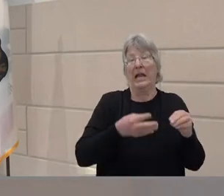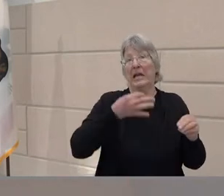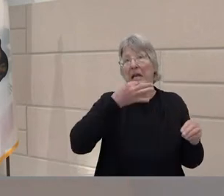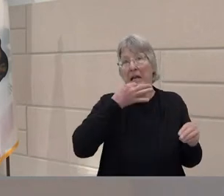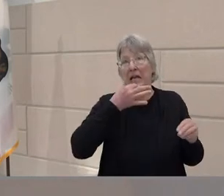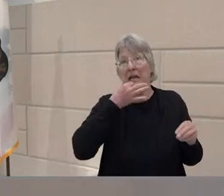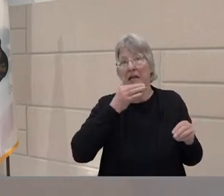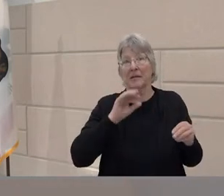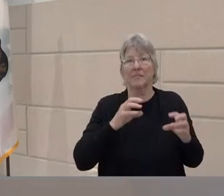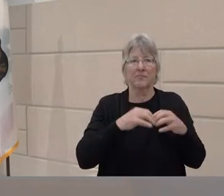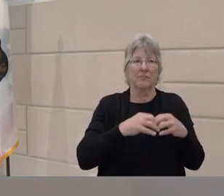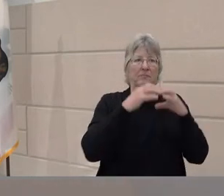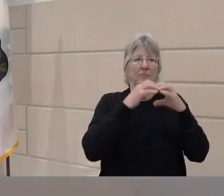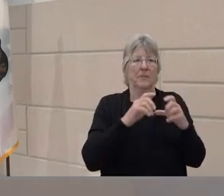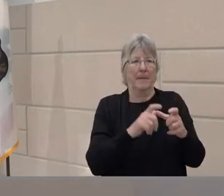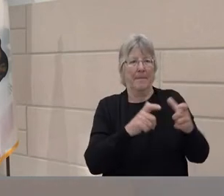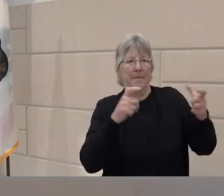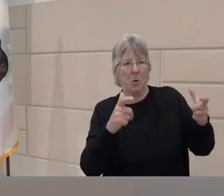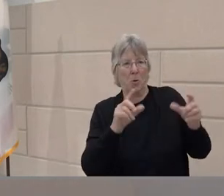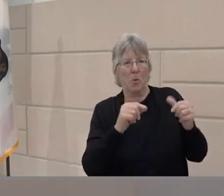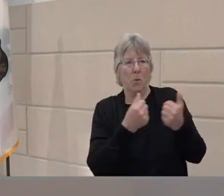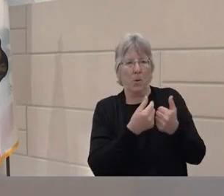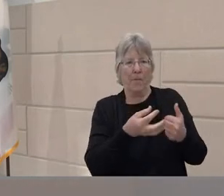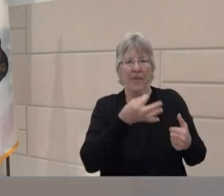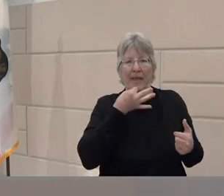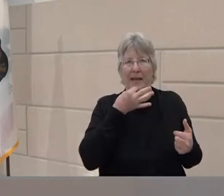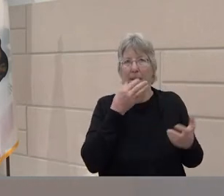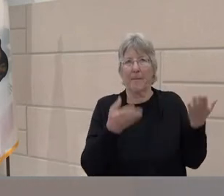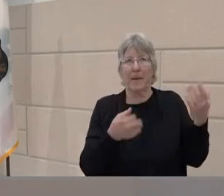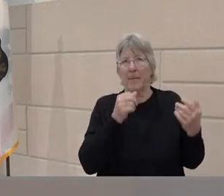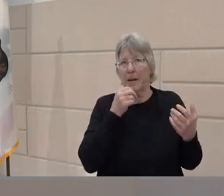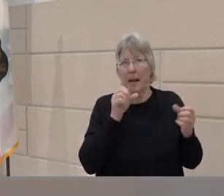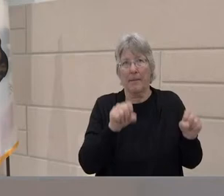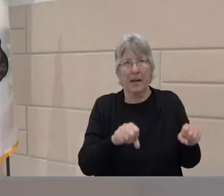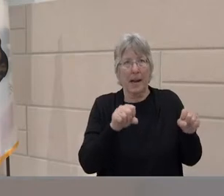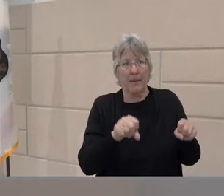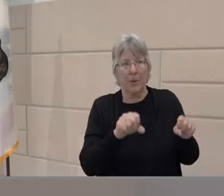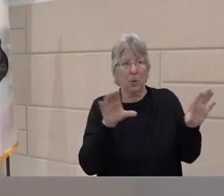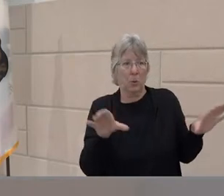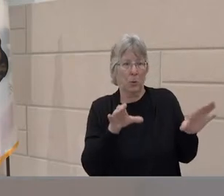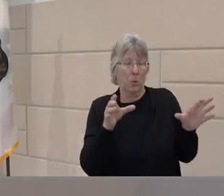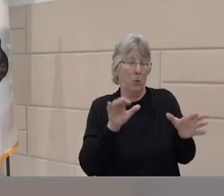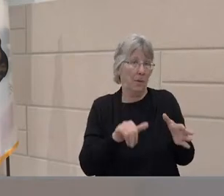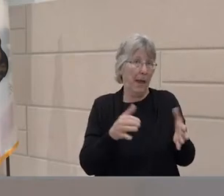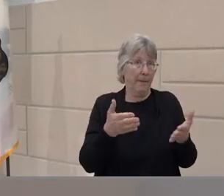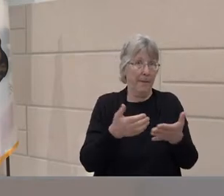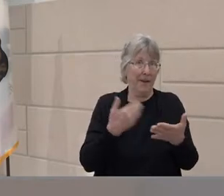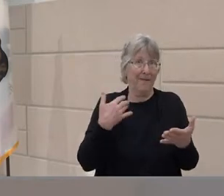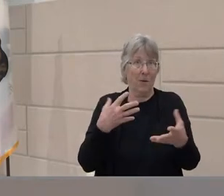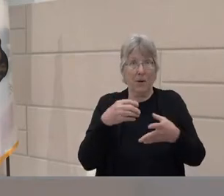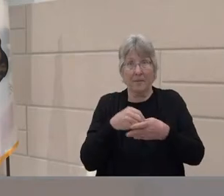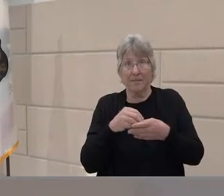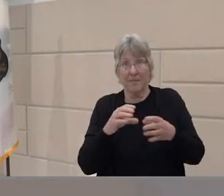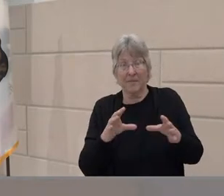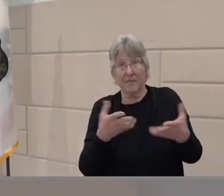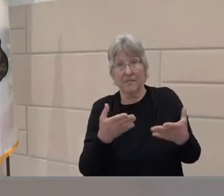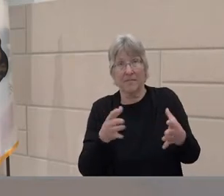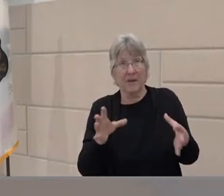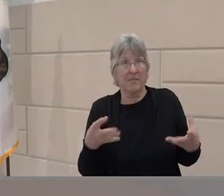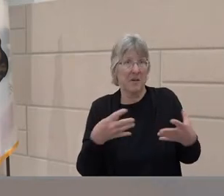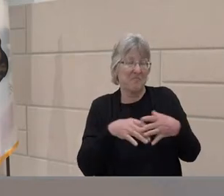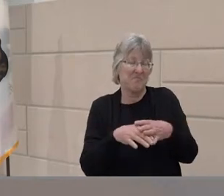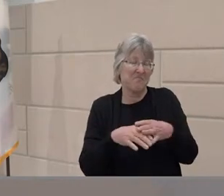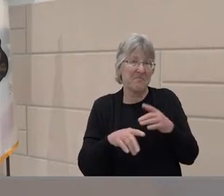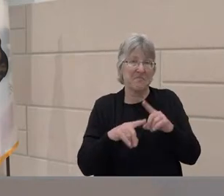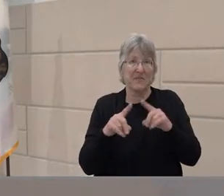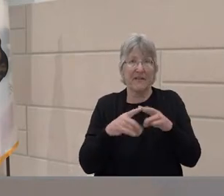តគូរអំពីការប្រើថវិកាចាត់ចែងពីព្រោះអីប្រហែលជាពីមុនមកយើងមិនធ្លាប់បាន